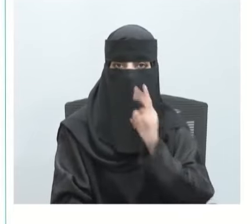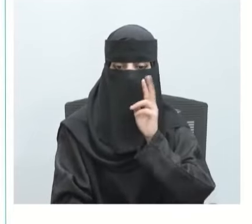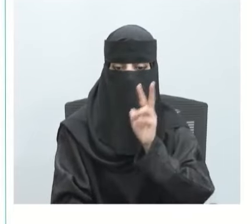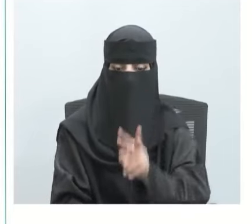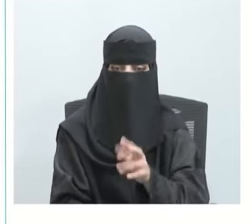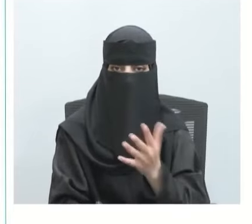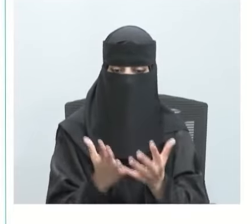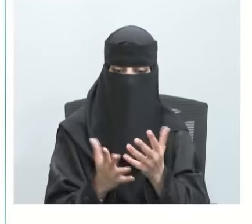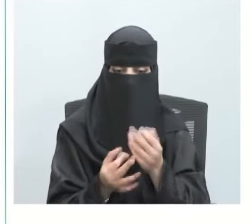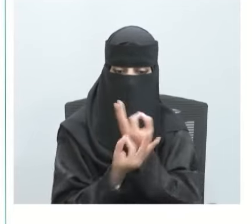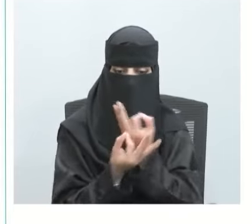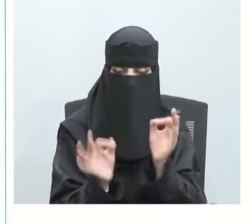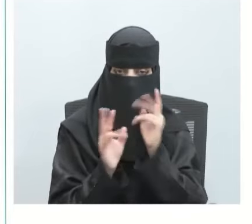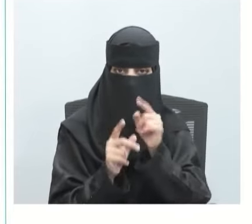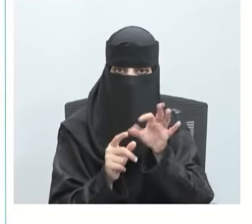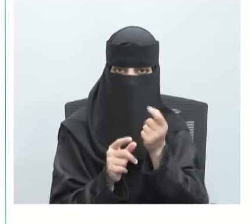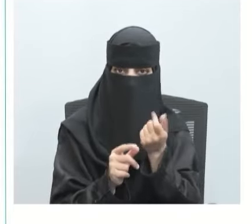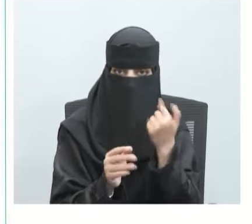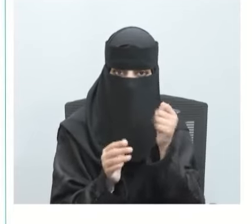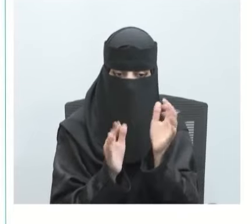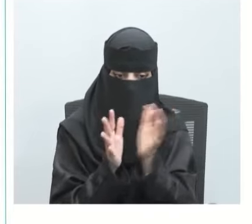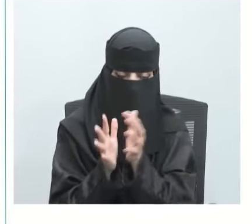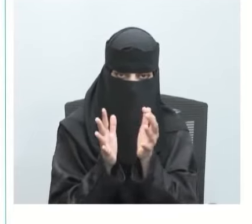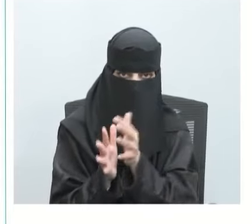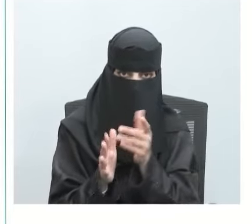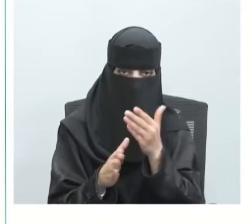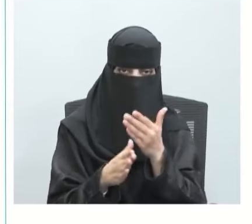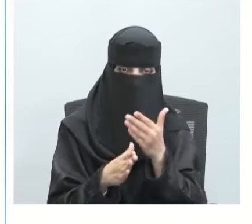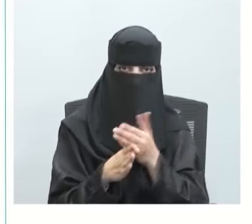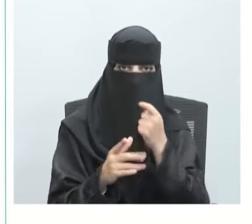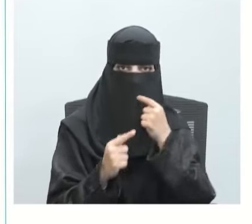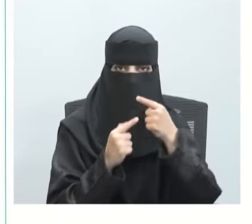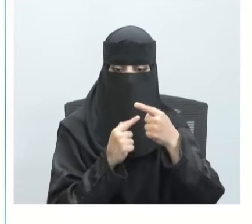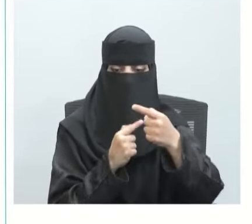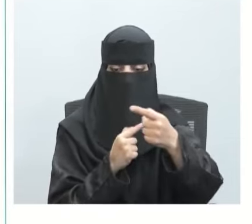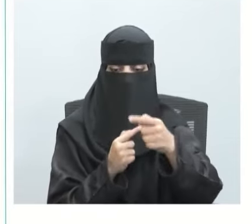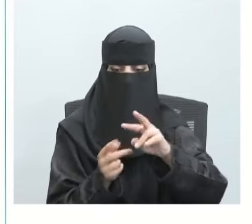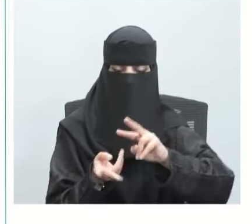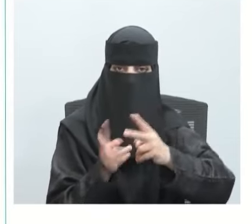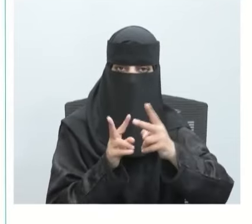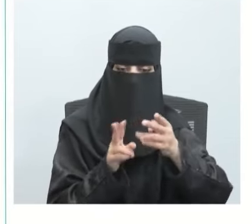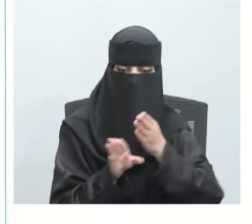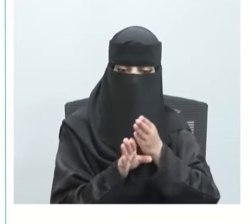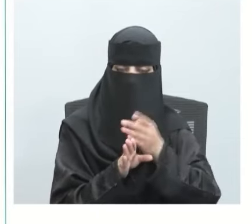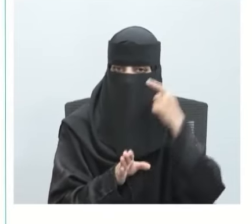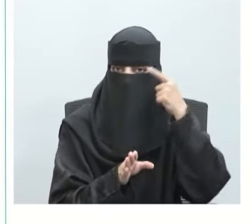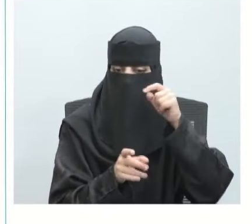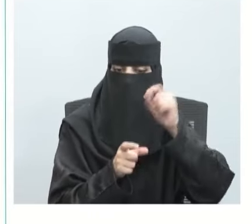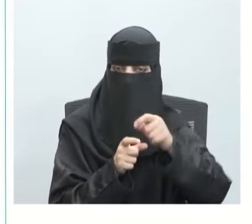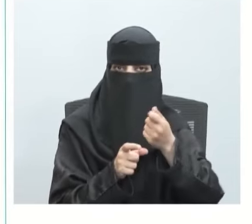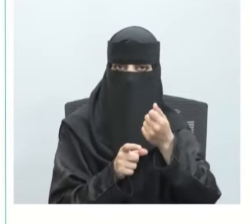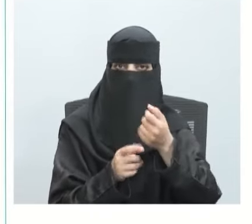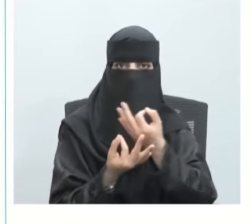الميزانيه من منظور شامل اي المال الذي تكتسبه وتنفقه خلال عام كامل قد تتغير طريق تفكيرك في